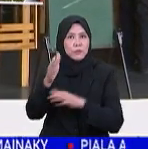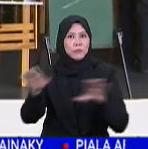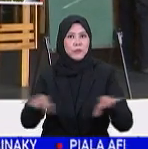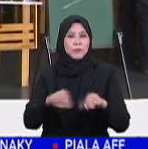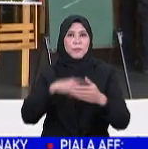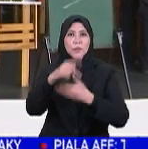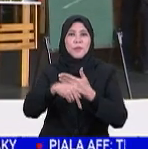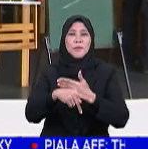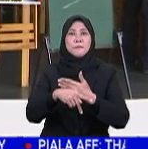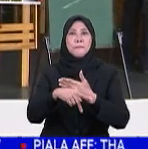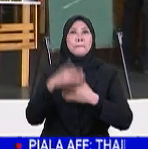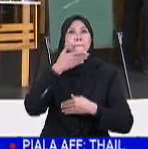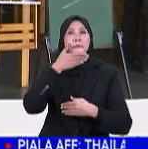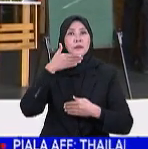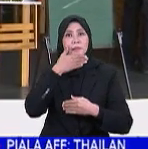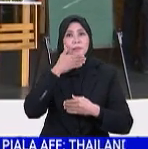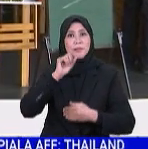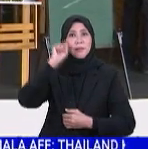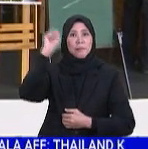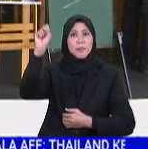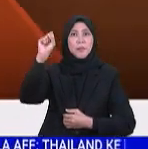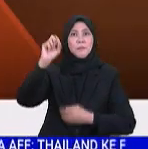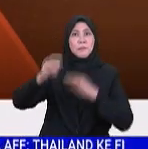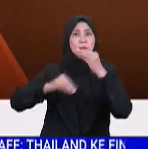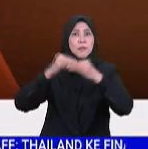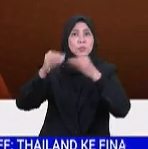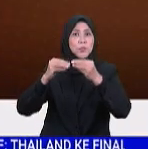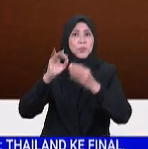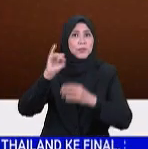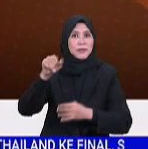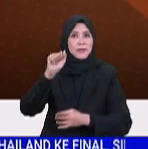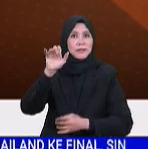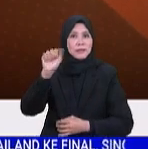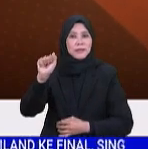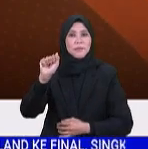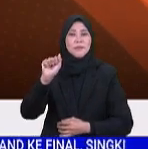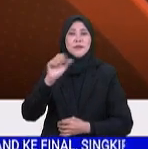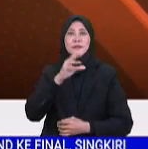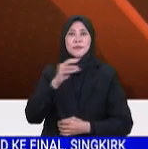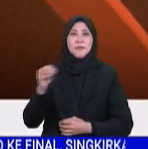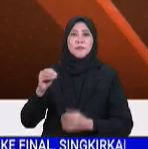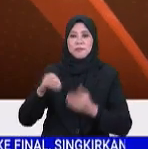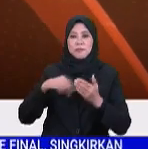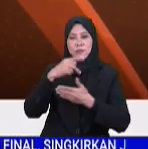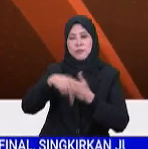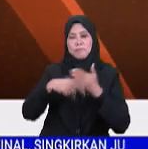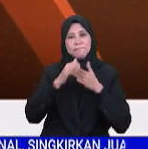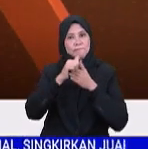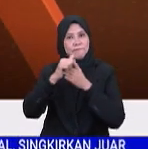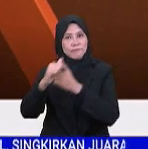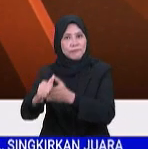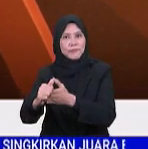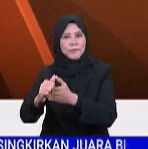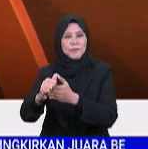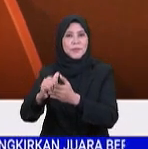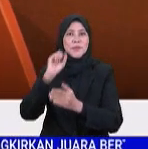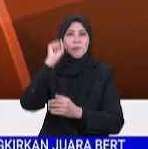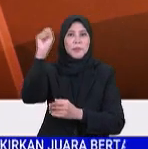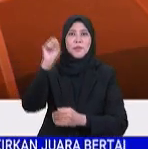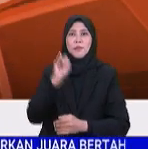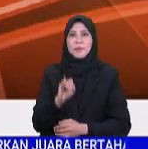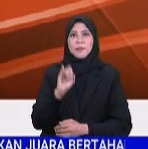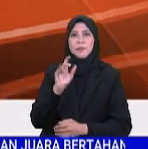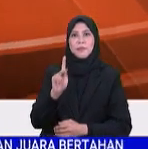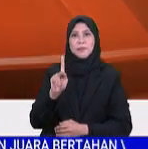program fellow beliau Sabah Maju Jaya smj dan program inkubator kepemimpinan Blues Abah Ice yg